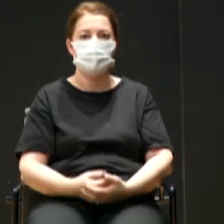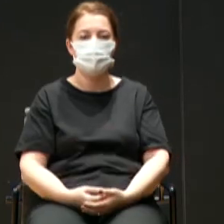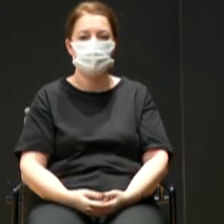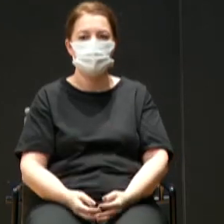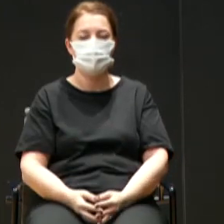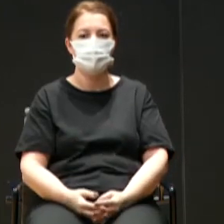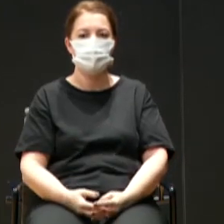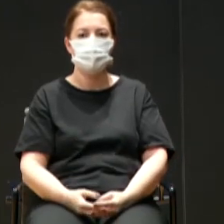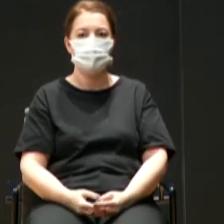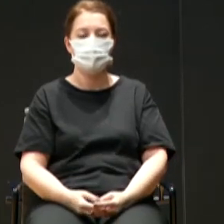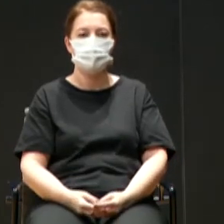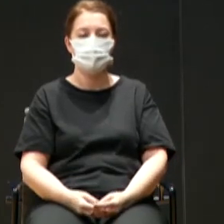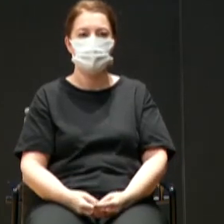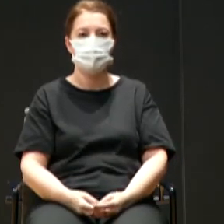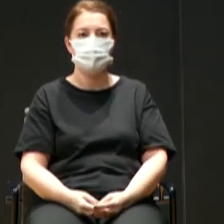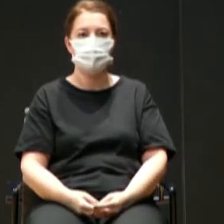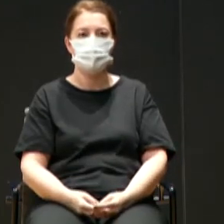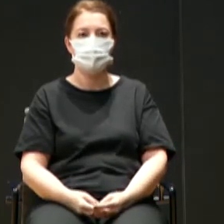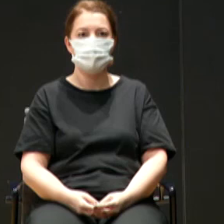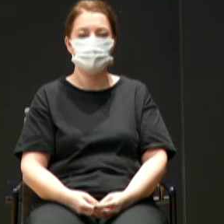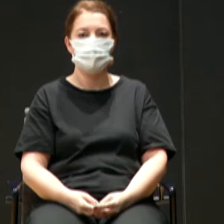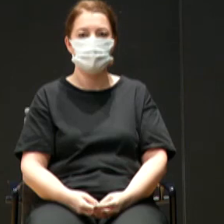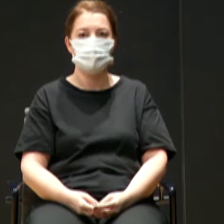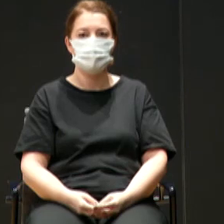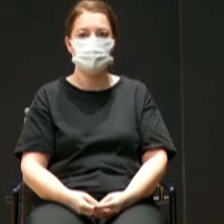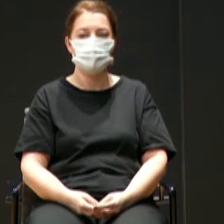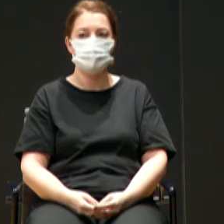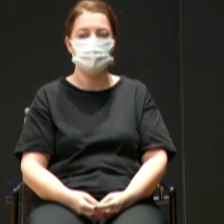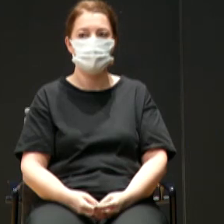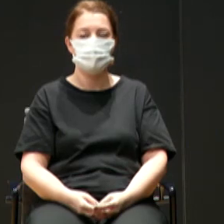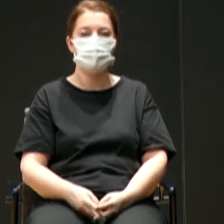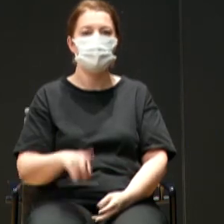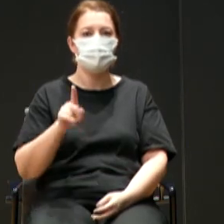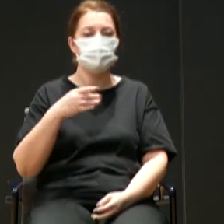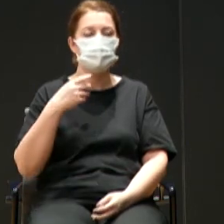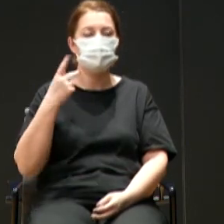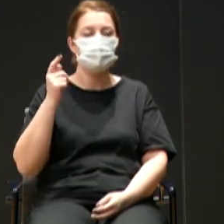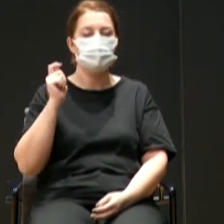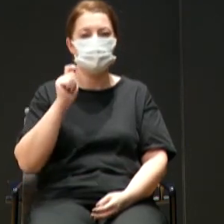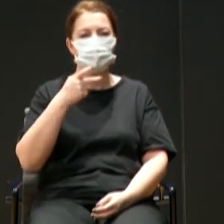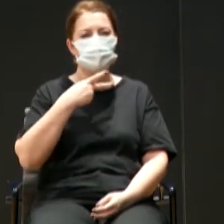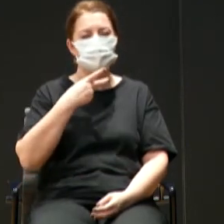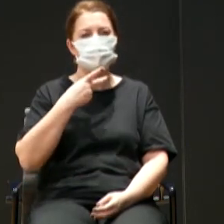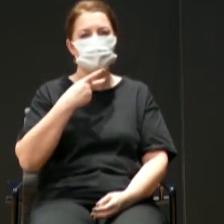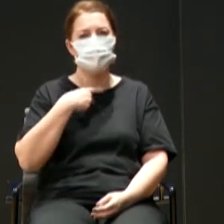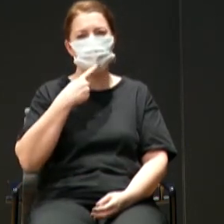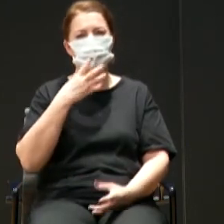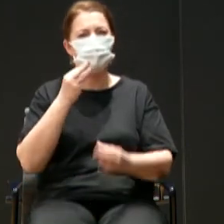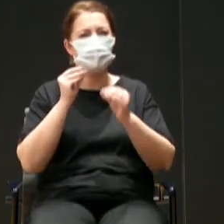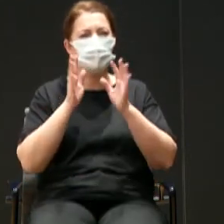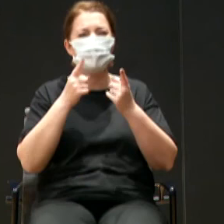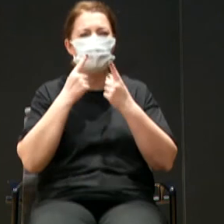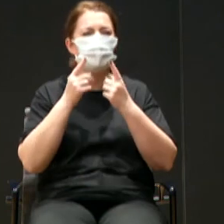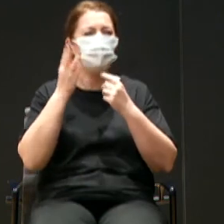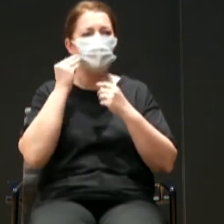kapatacak. Mülayim Bey, böyle bir seçme şansım var. Var. Şöyle, bunun çok fazla konuşmanın